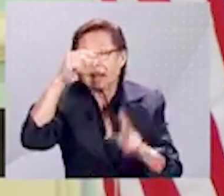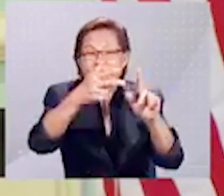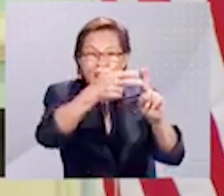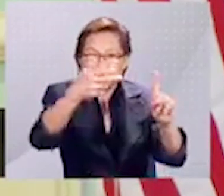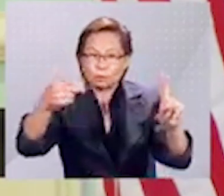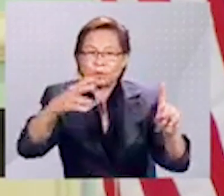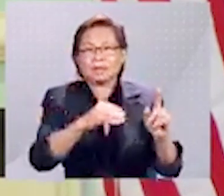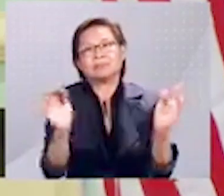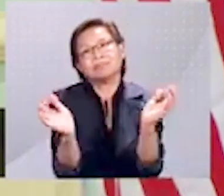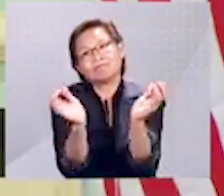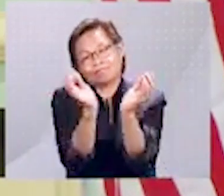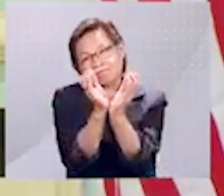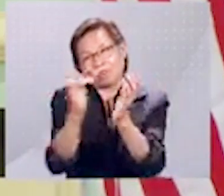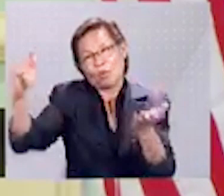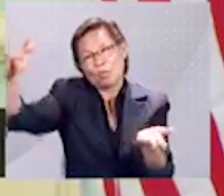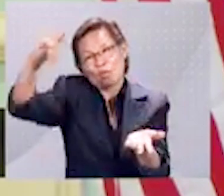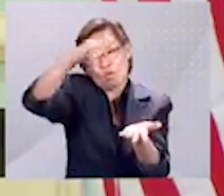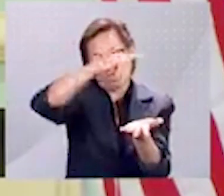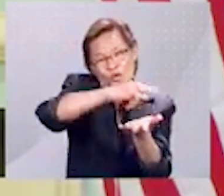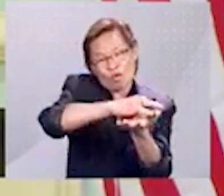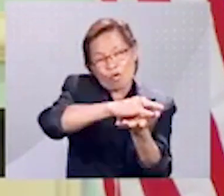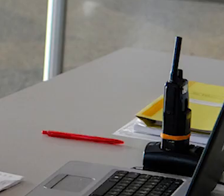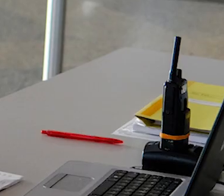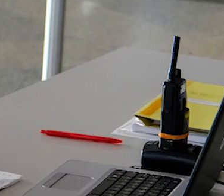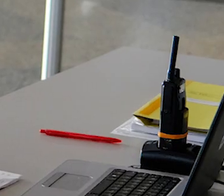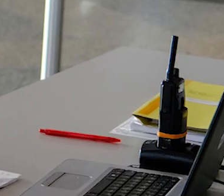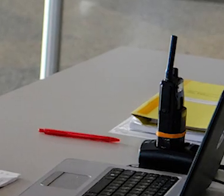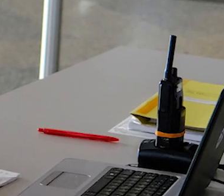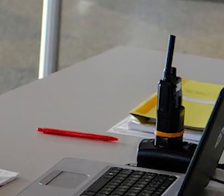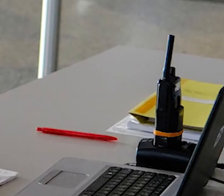Brunei. Daripada jumlah tersebut, seramai